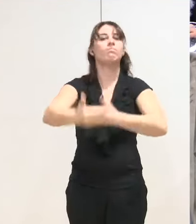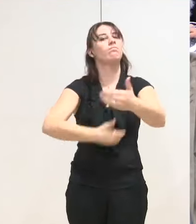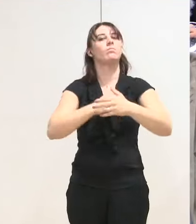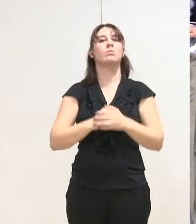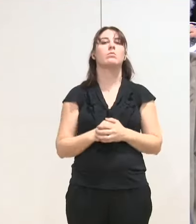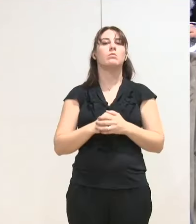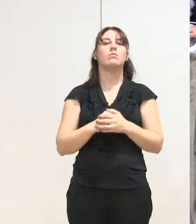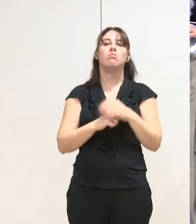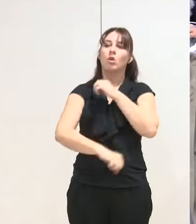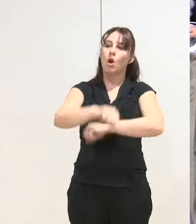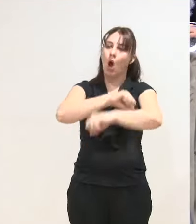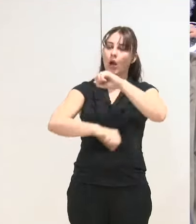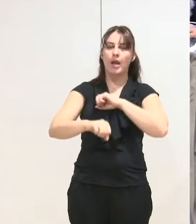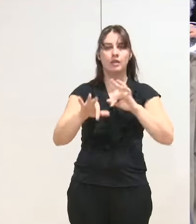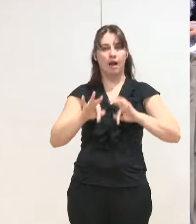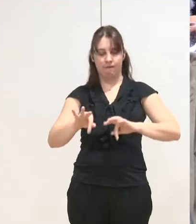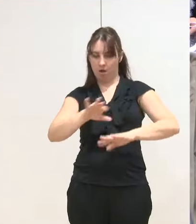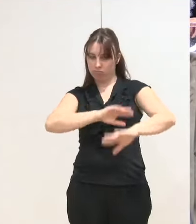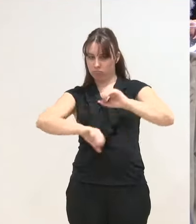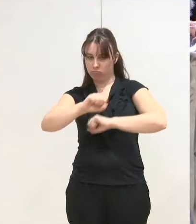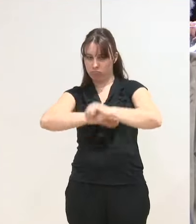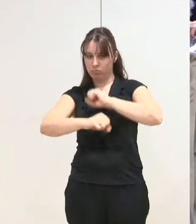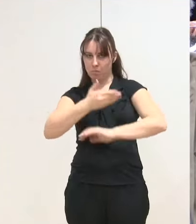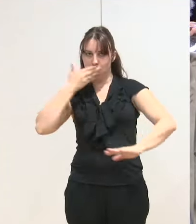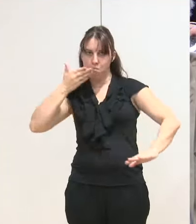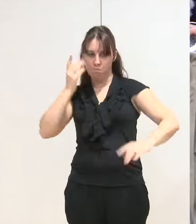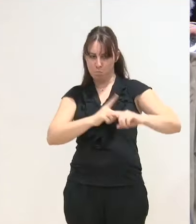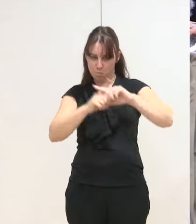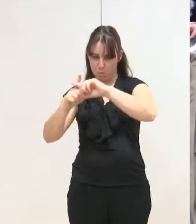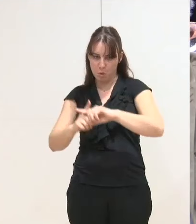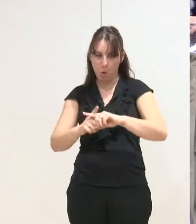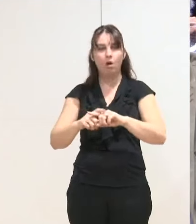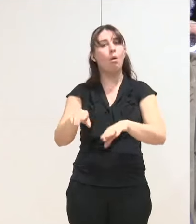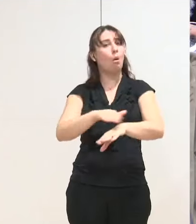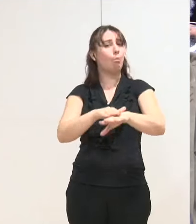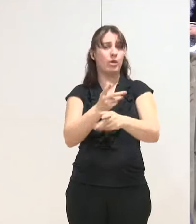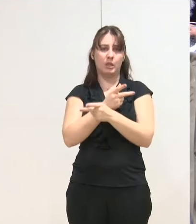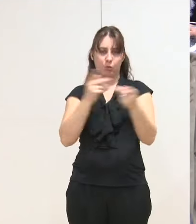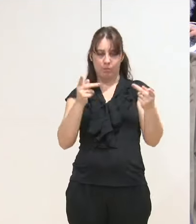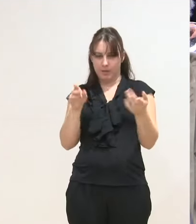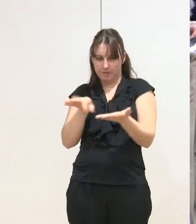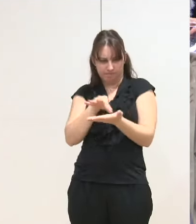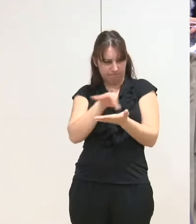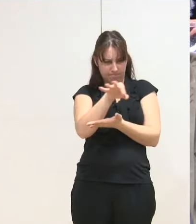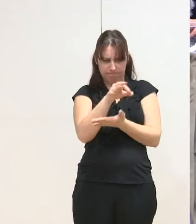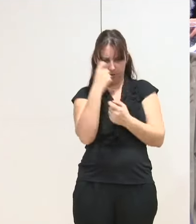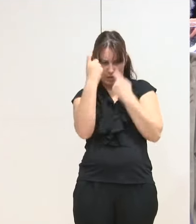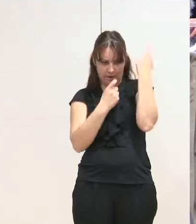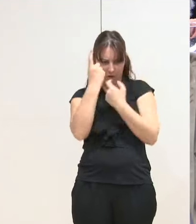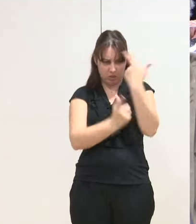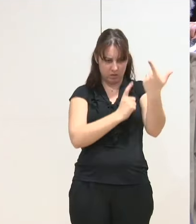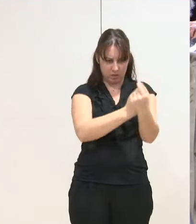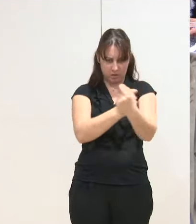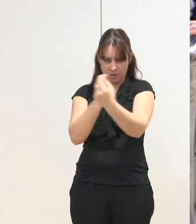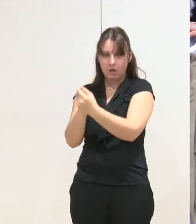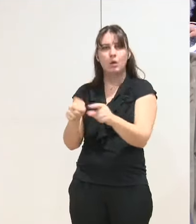mesures d'optimisation par la réorientation de politique publi et l'action de la ville vers plus